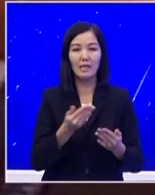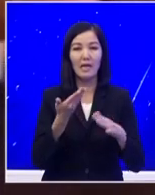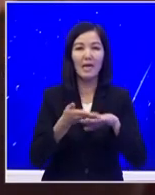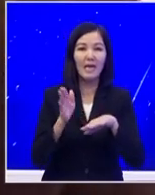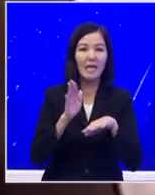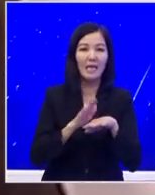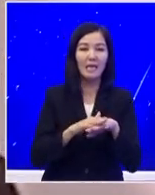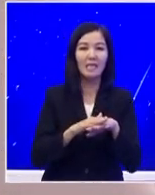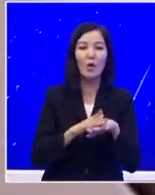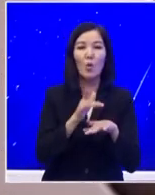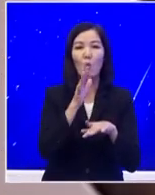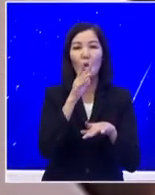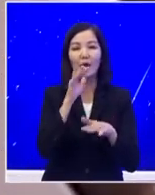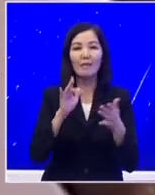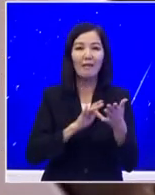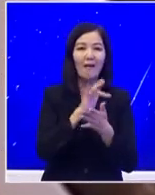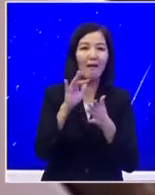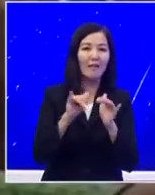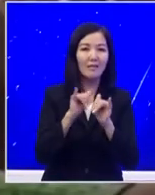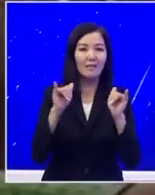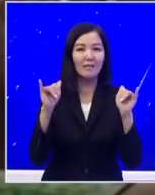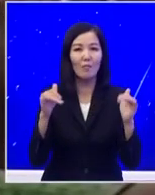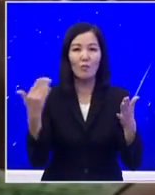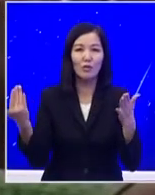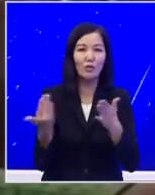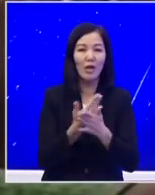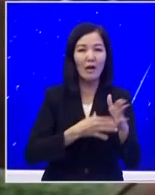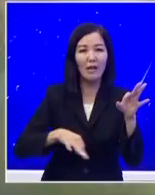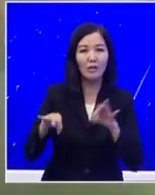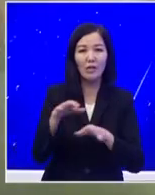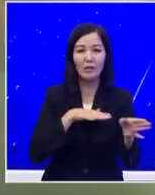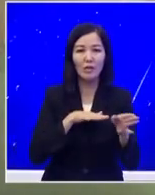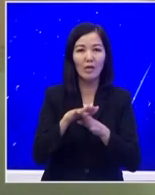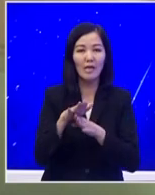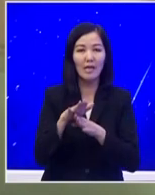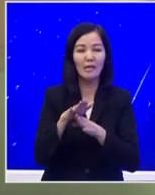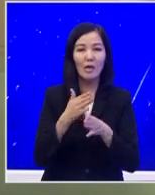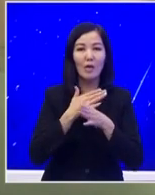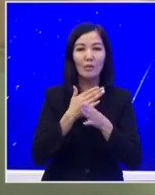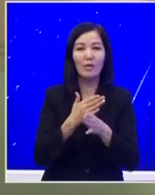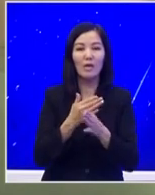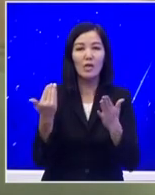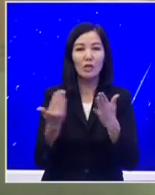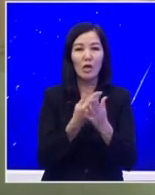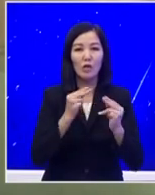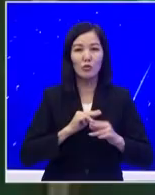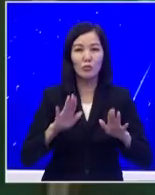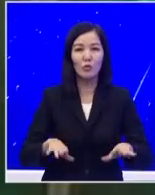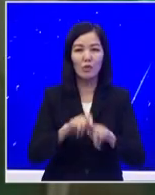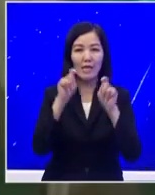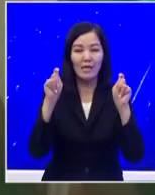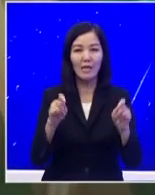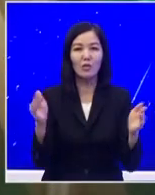кен қаласының аяқтан тұруына жаңа альтернативті жобалар жүзеге асырылуына негіз қалады. Жаңа жұмыс орындарын ашты.